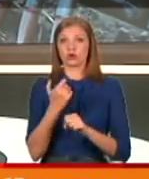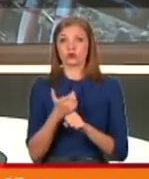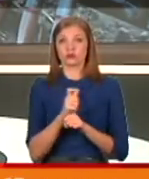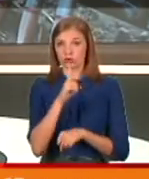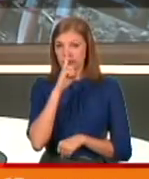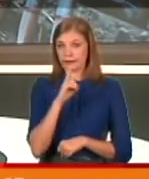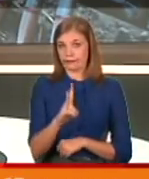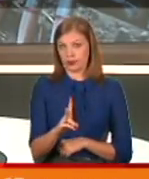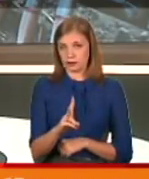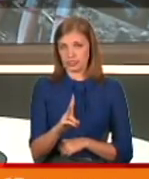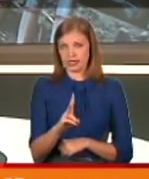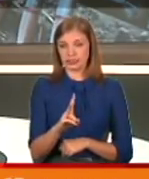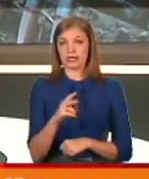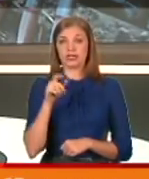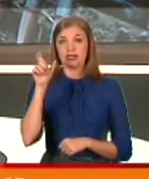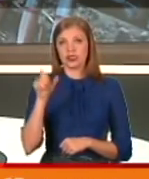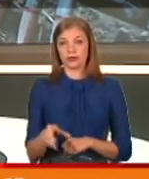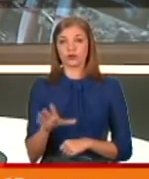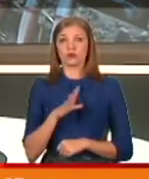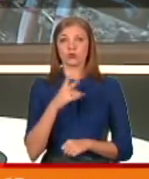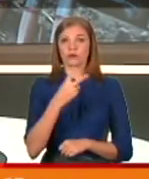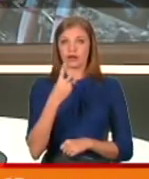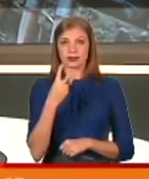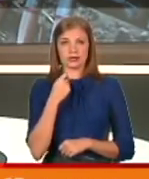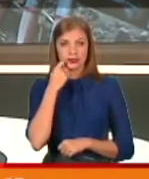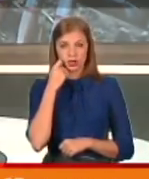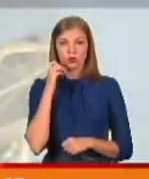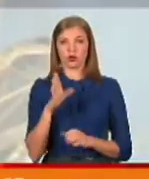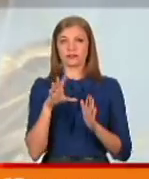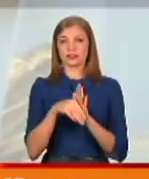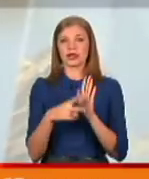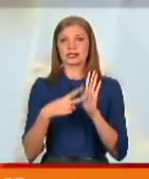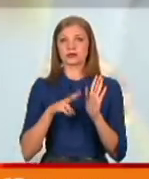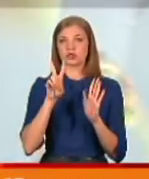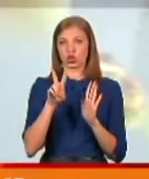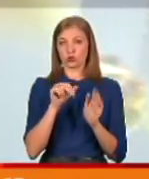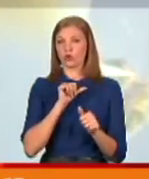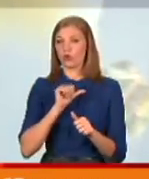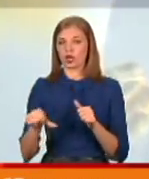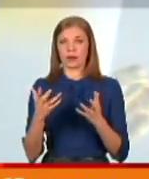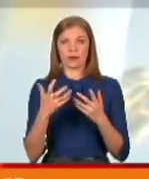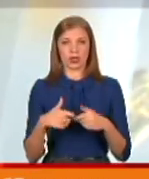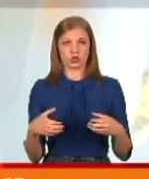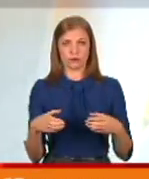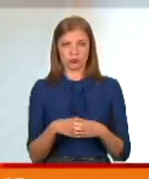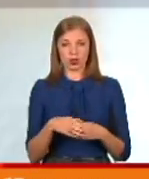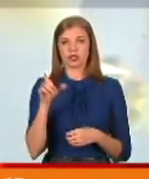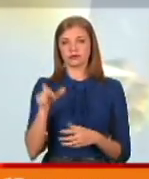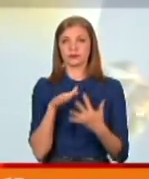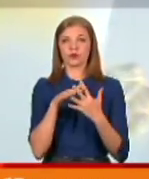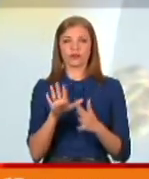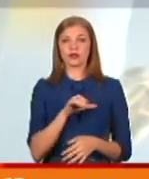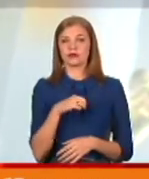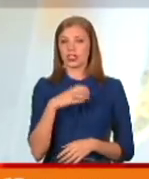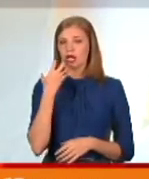понад 2 місяці. Федору Рубанському було 23 роки. У складі 72-ї окремої механізованої бригади він воював